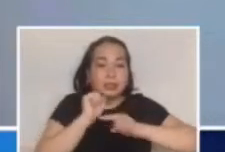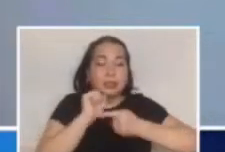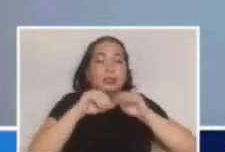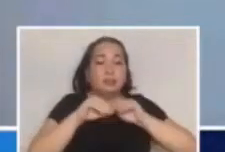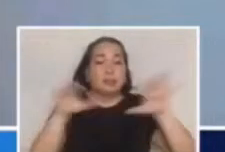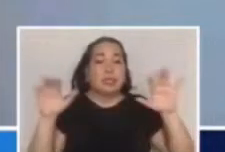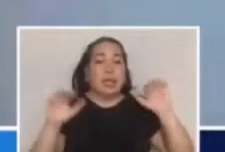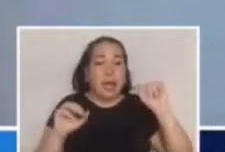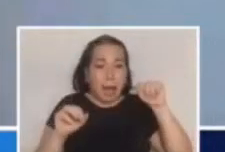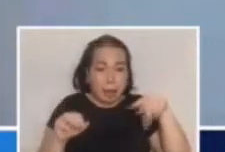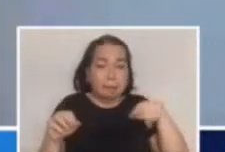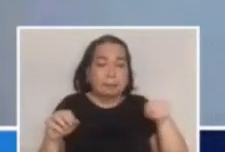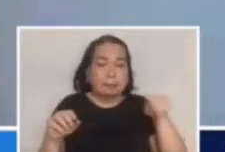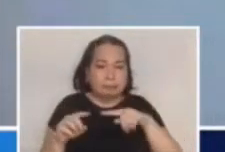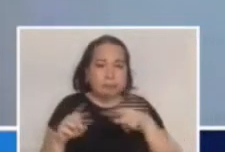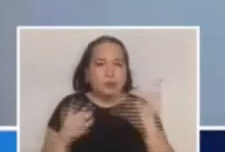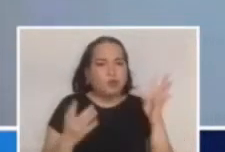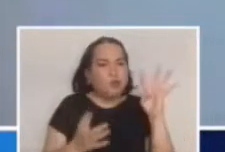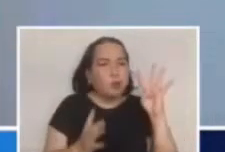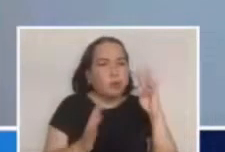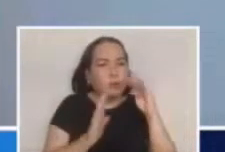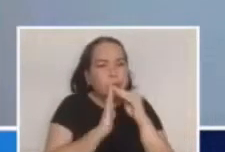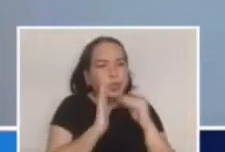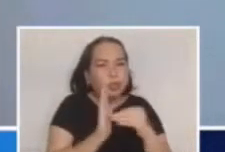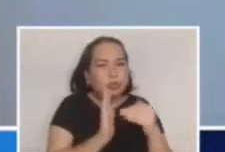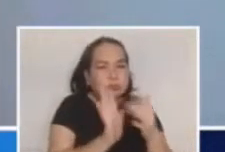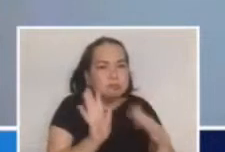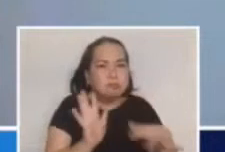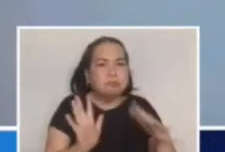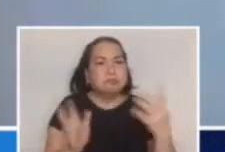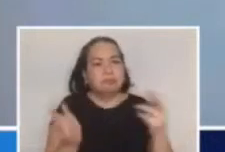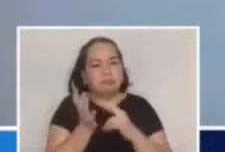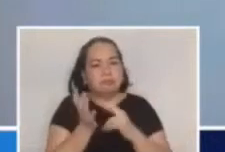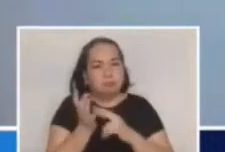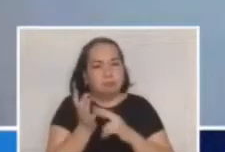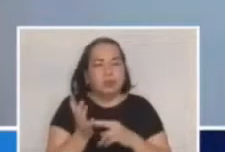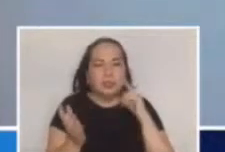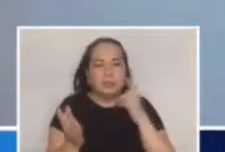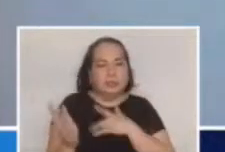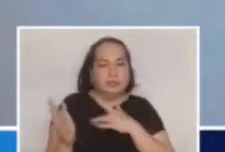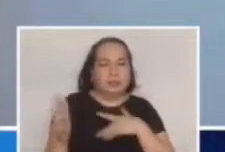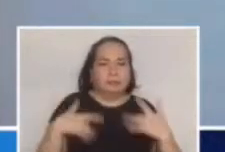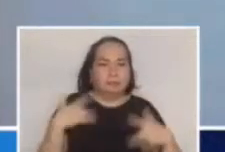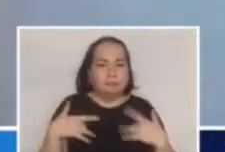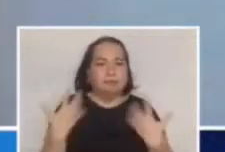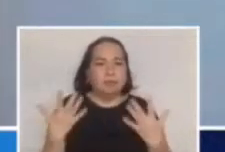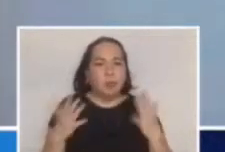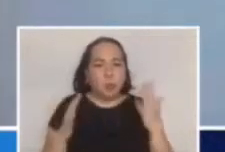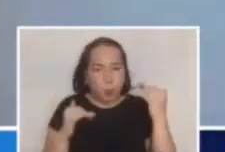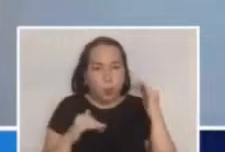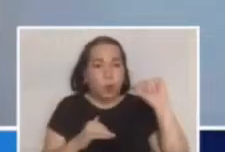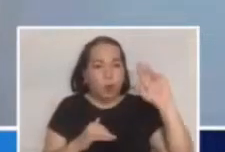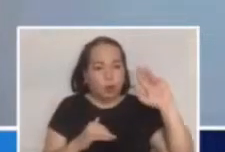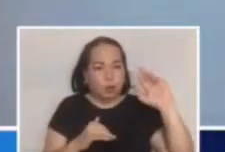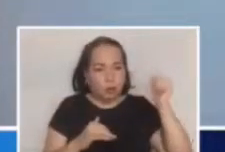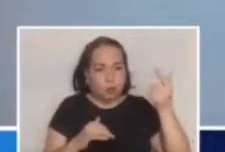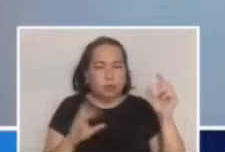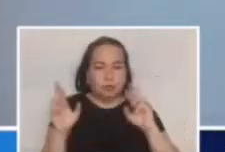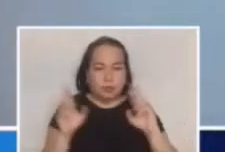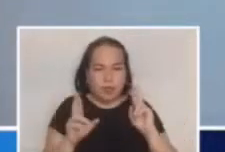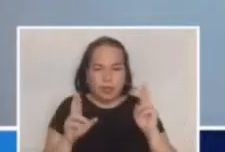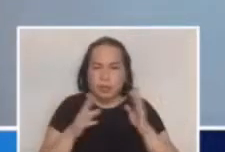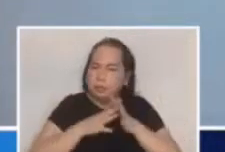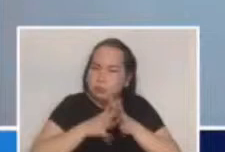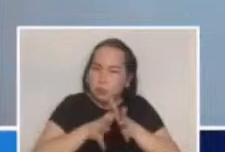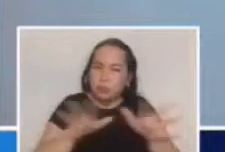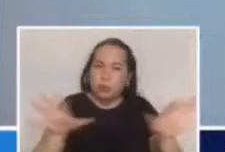nagbukas na ng pasukan. Kasi nga po, alam naman natin na may mga mag-aaral na walang access sa technology.